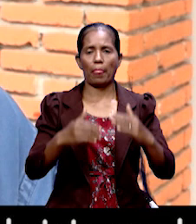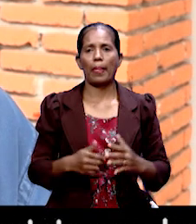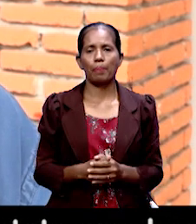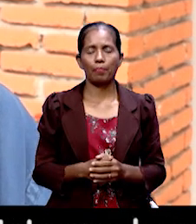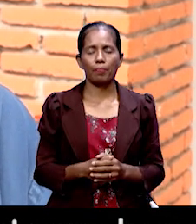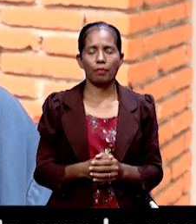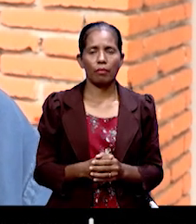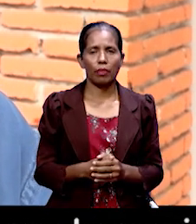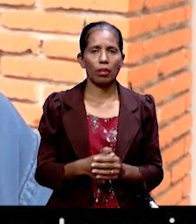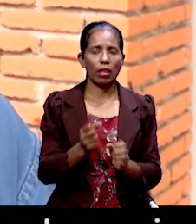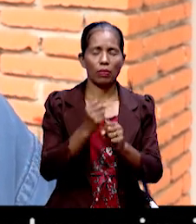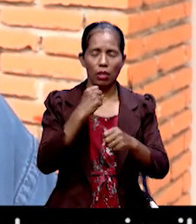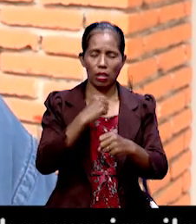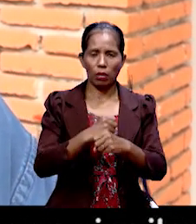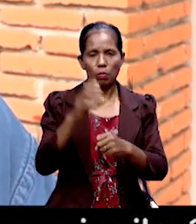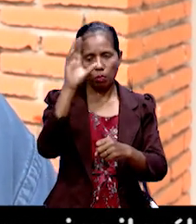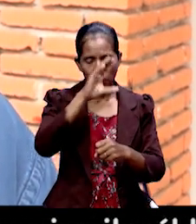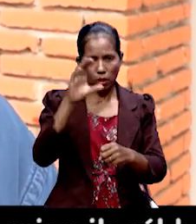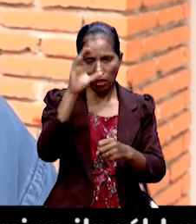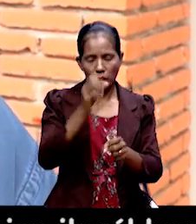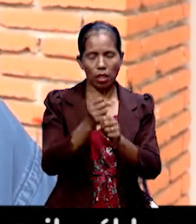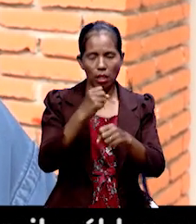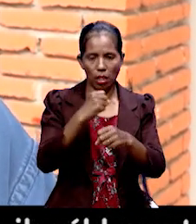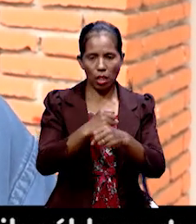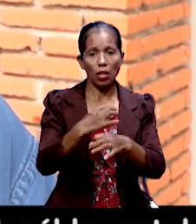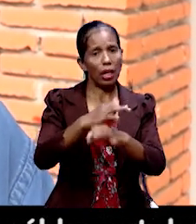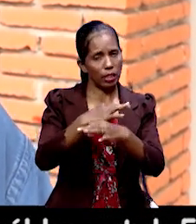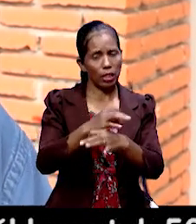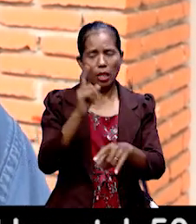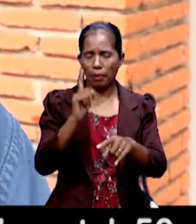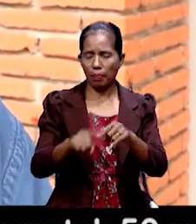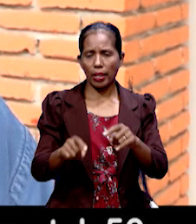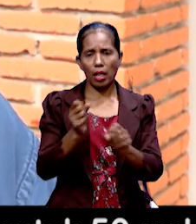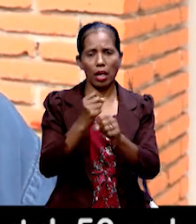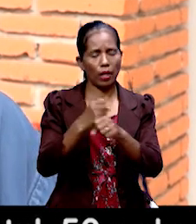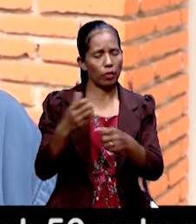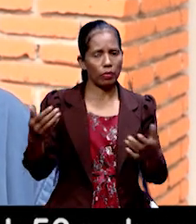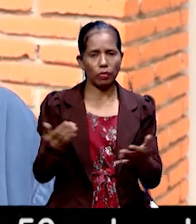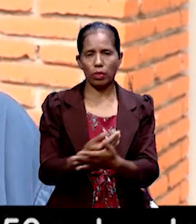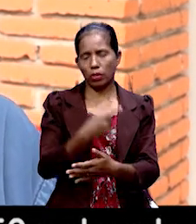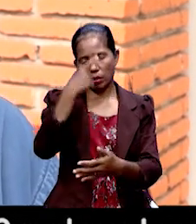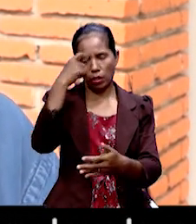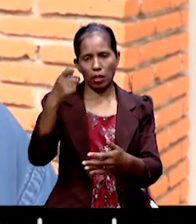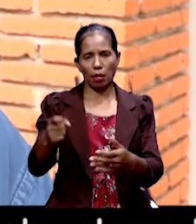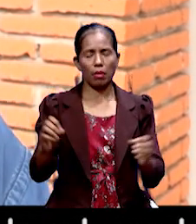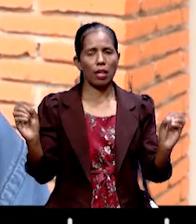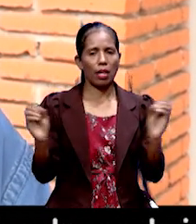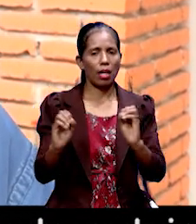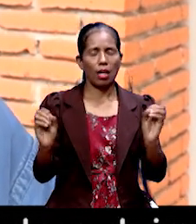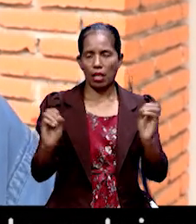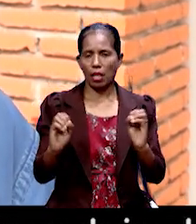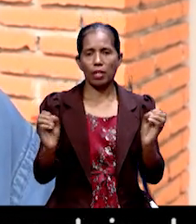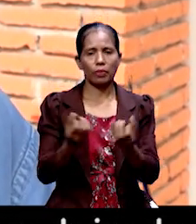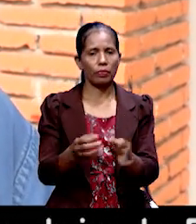Infraestrutura que halo da daune, busca deit halo manutenção. La Liga bo, La Liga tenta halo fonte, também impossível a tramata e